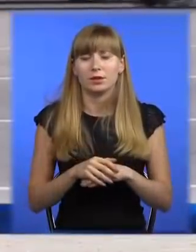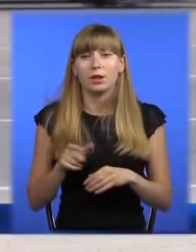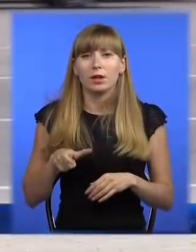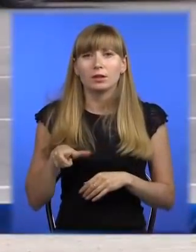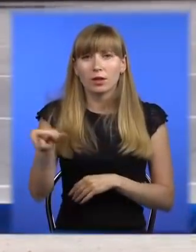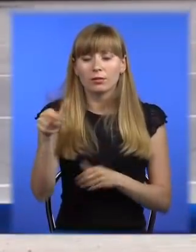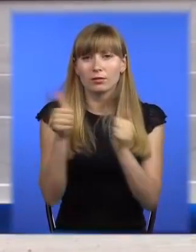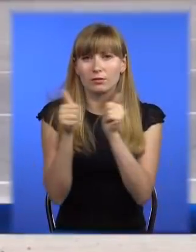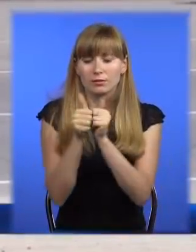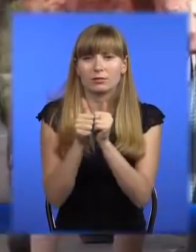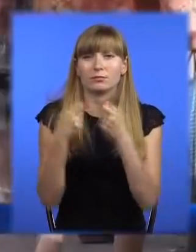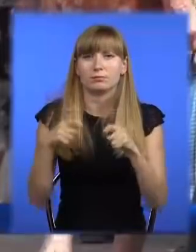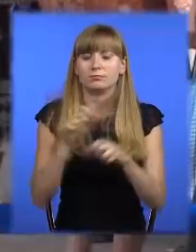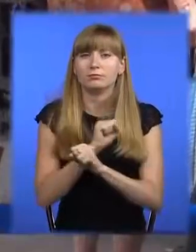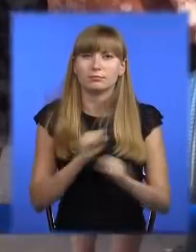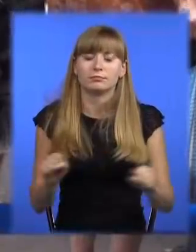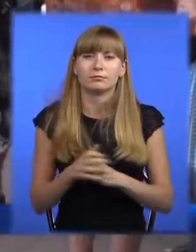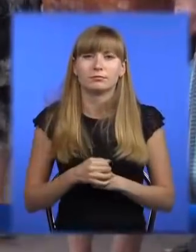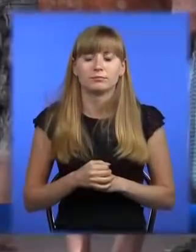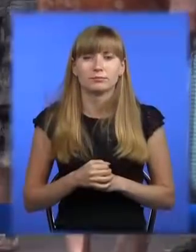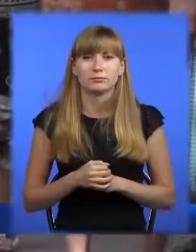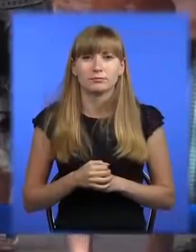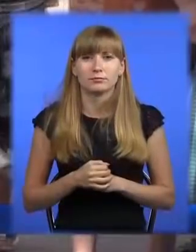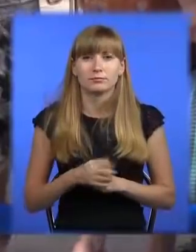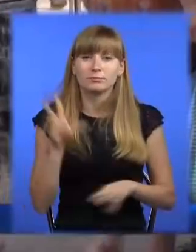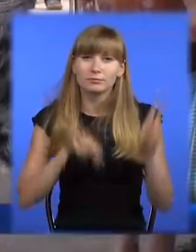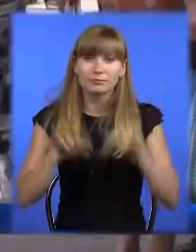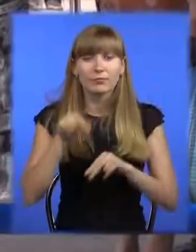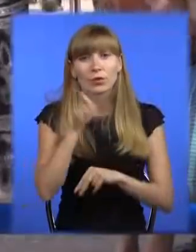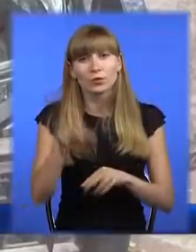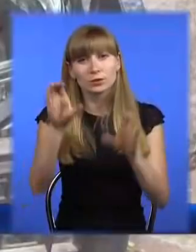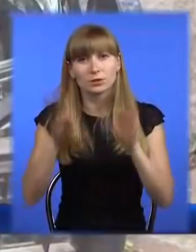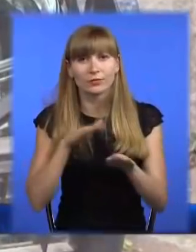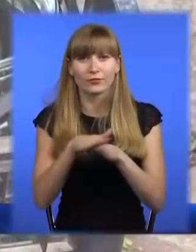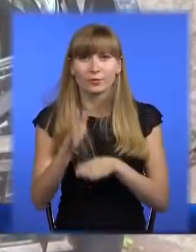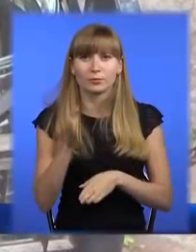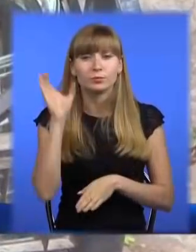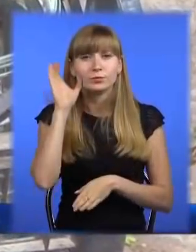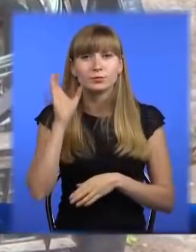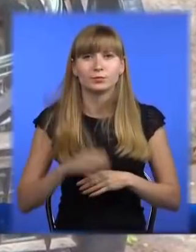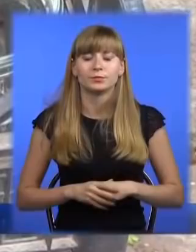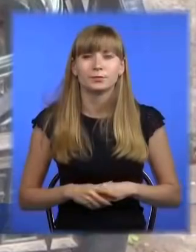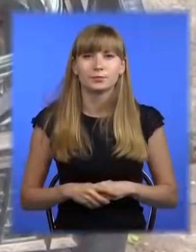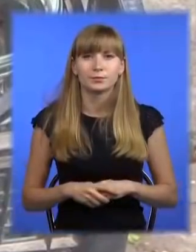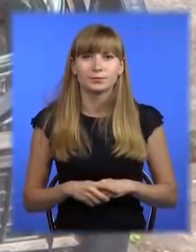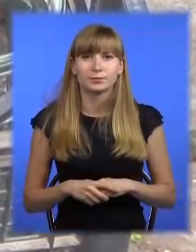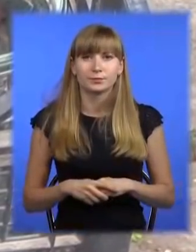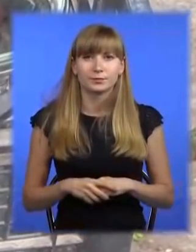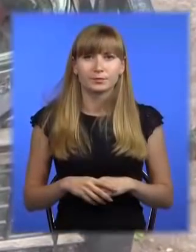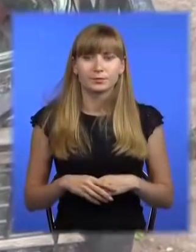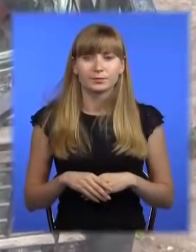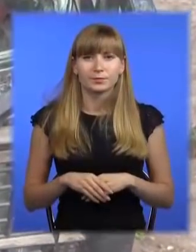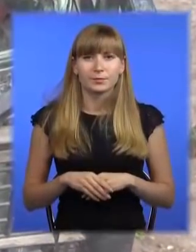центральних транспортних артерій міста. Сподіваються, що люди все ж дослухаються до літери закону. Олександр Фефілатєв, Віктор Зубченко, Перший